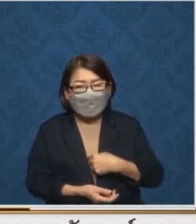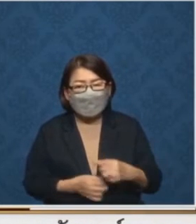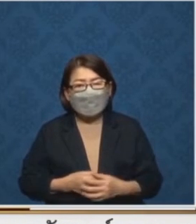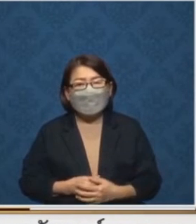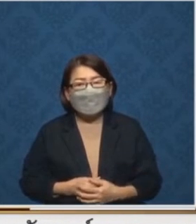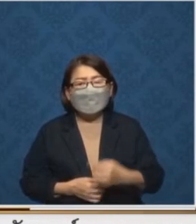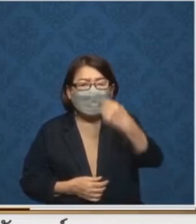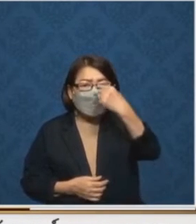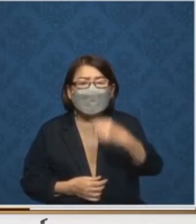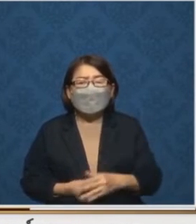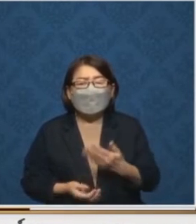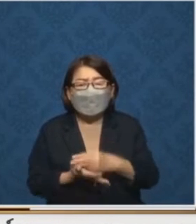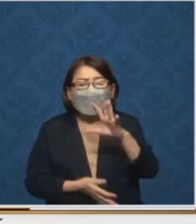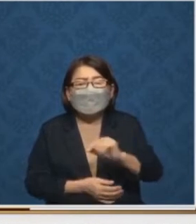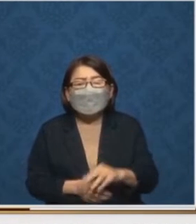ไปครับ